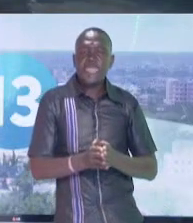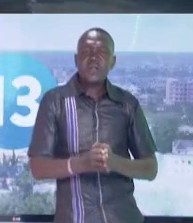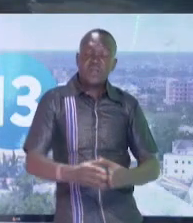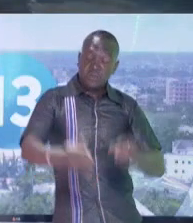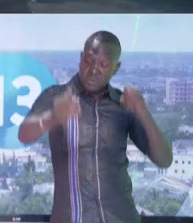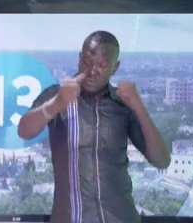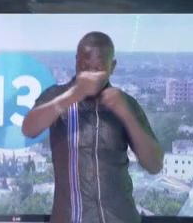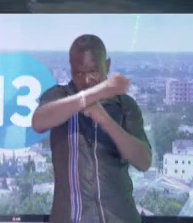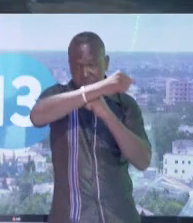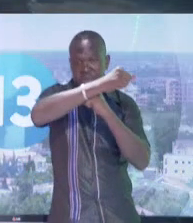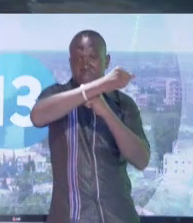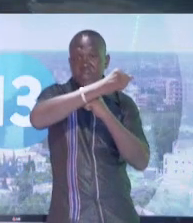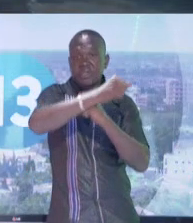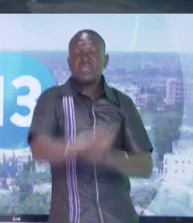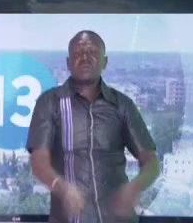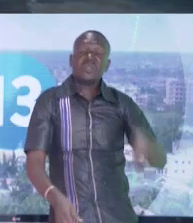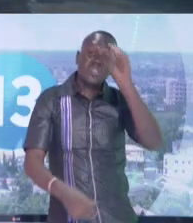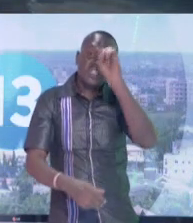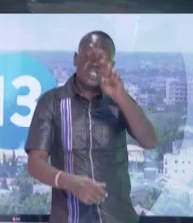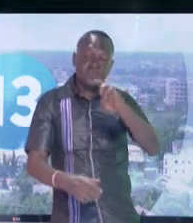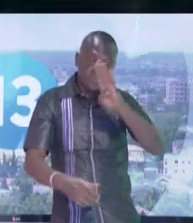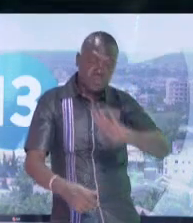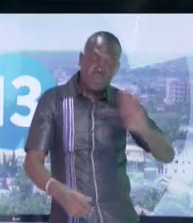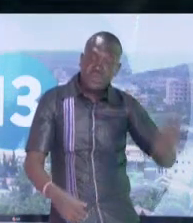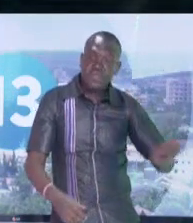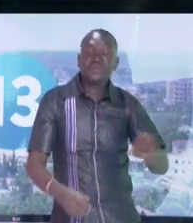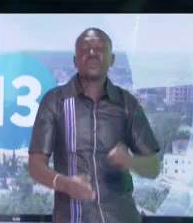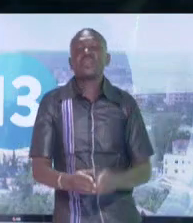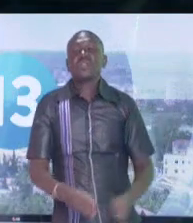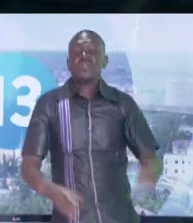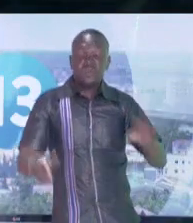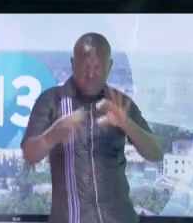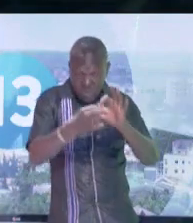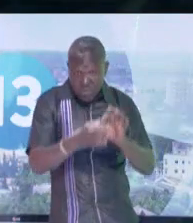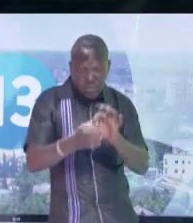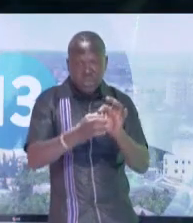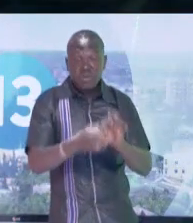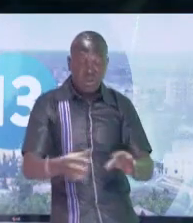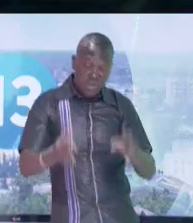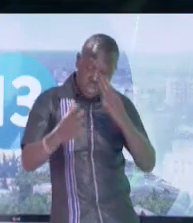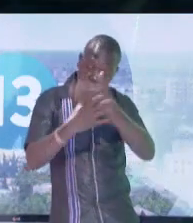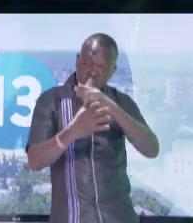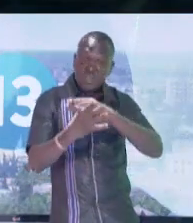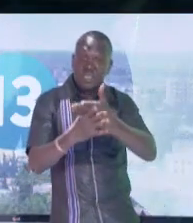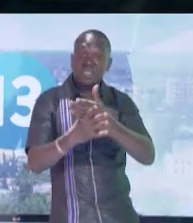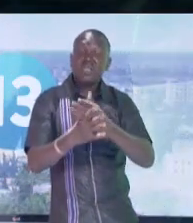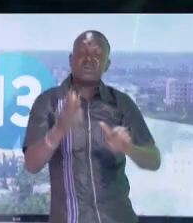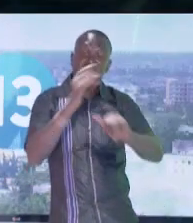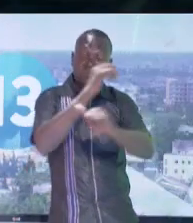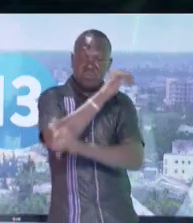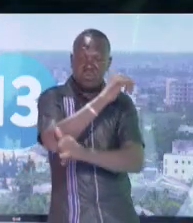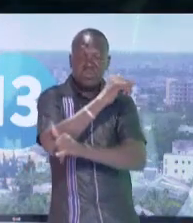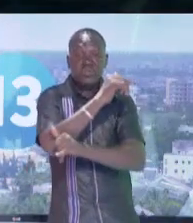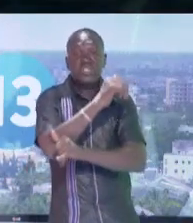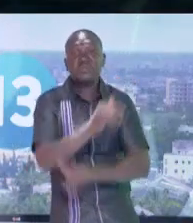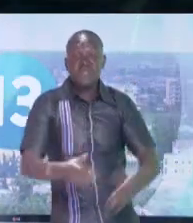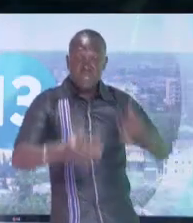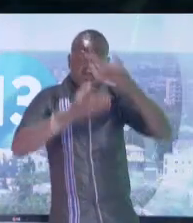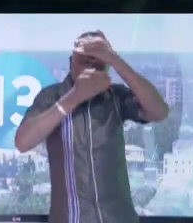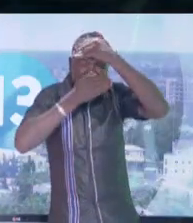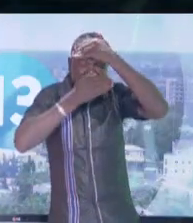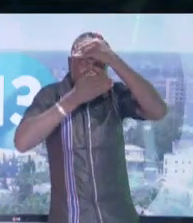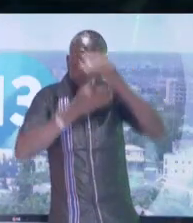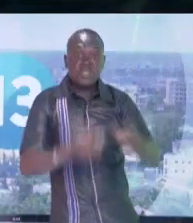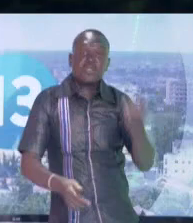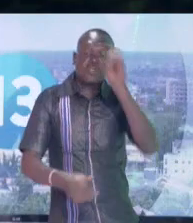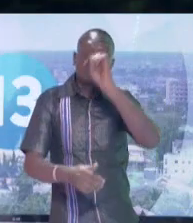Sécurité toujours, il était question à Bobo Dioulasso de la corrélation entre pastoralisme, transhumance et terrorisme. C'est